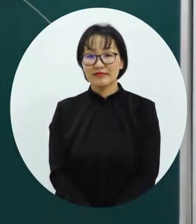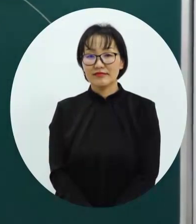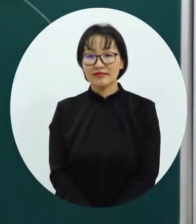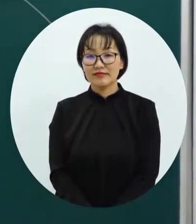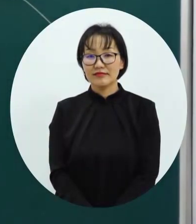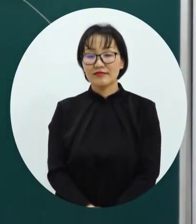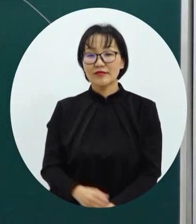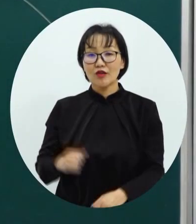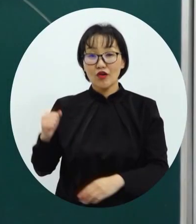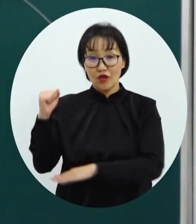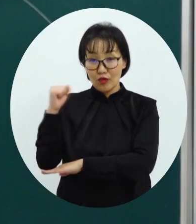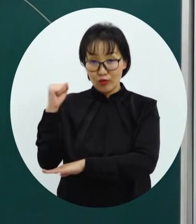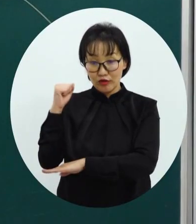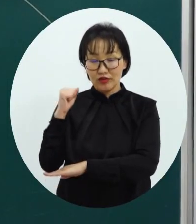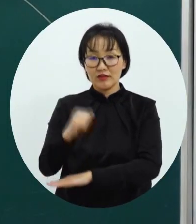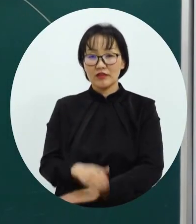За, энэ өвөл.